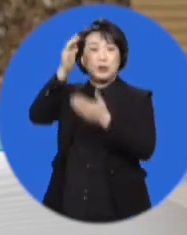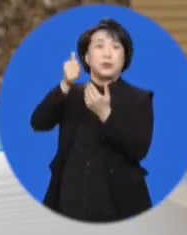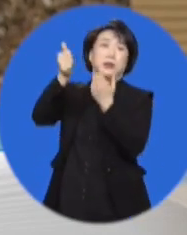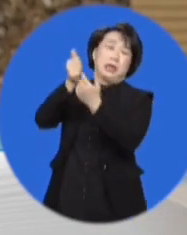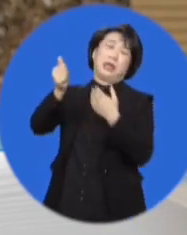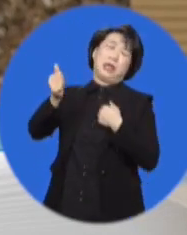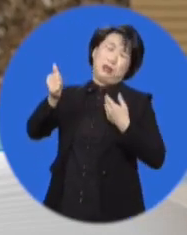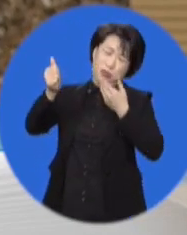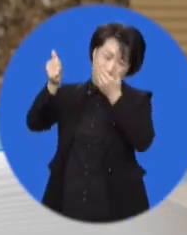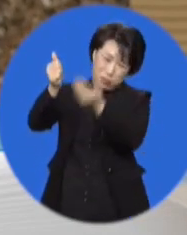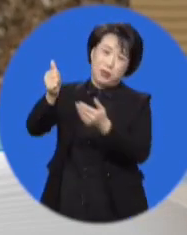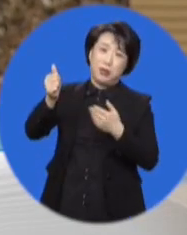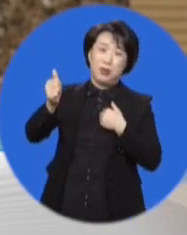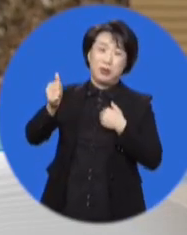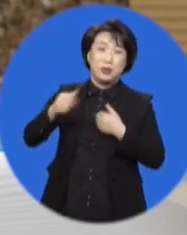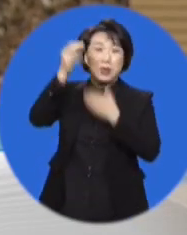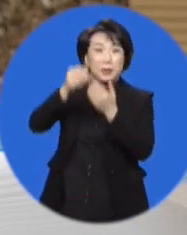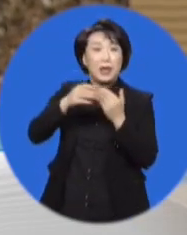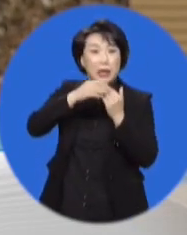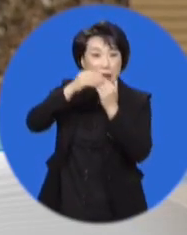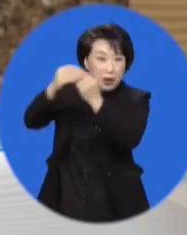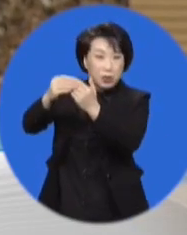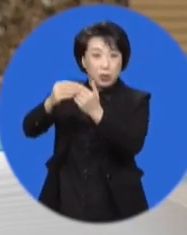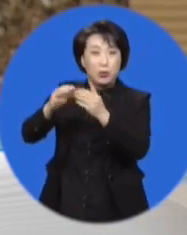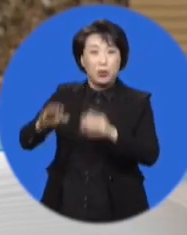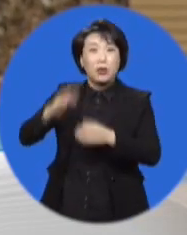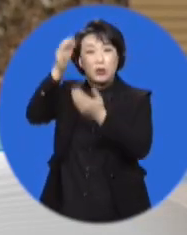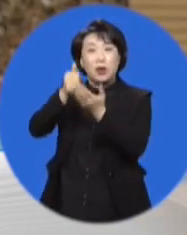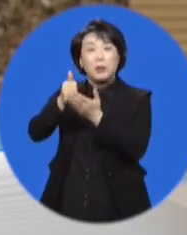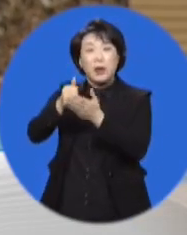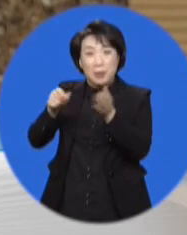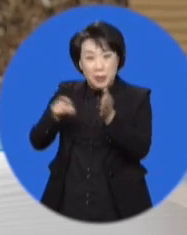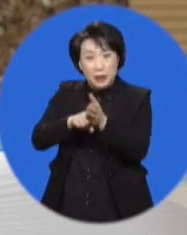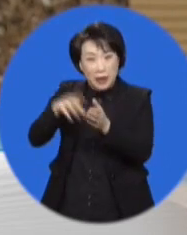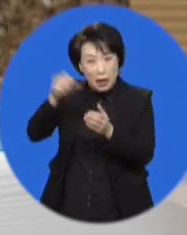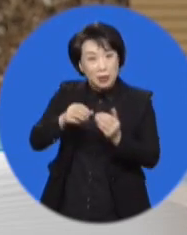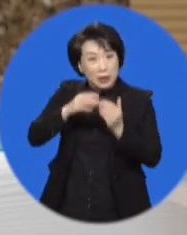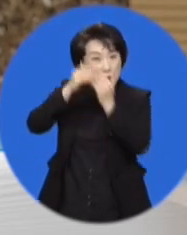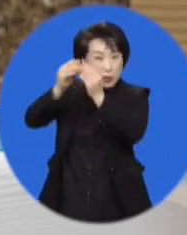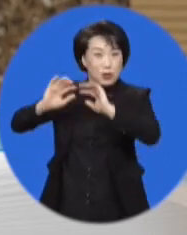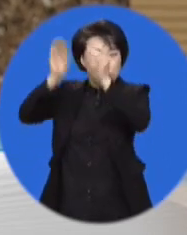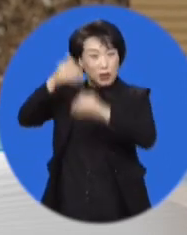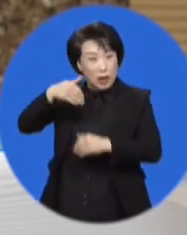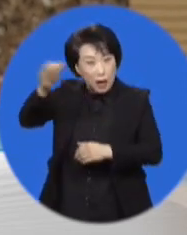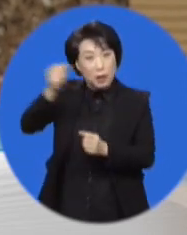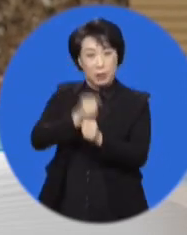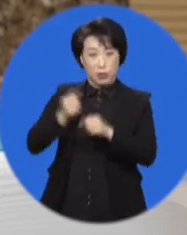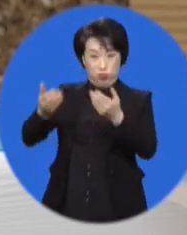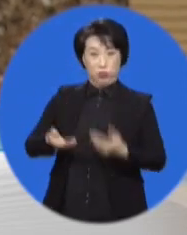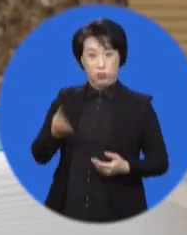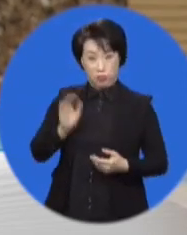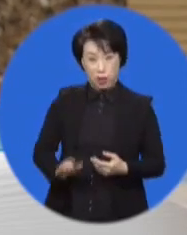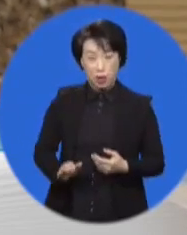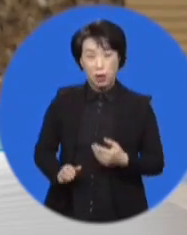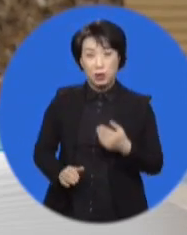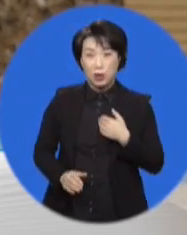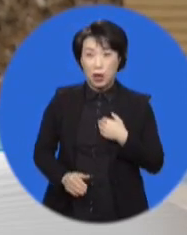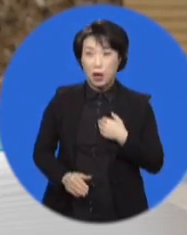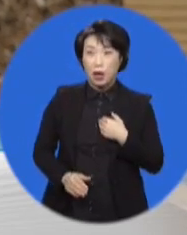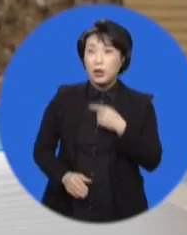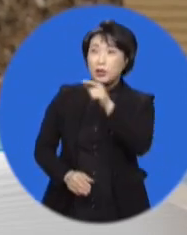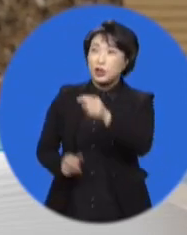성령께 드려. 성령으로 인도받고 성령의 믿음으로 인도받고 천국까지 가도록 만들어줬는데,